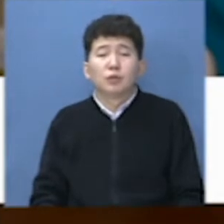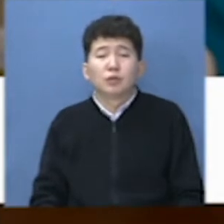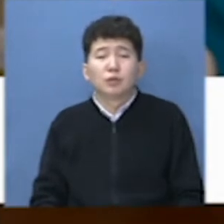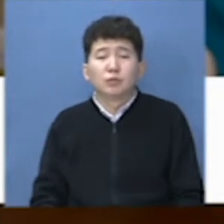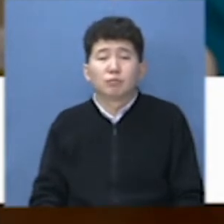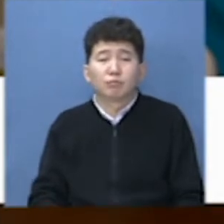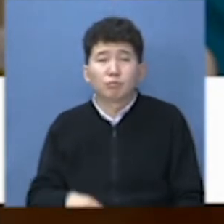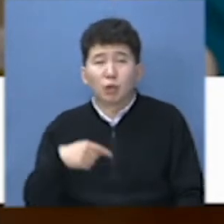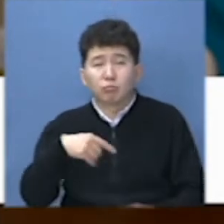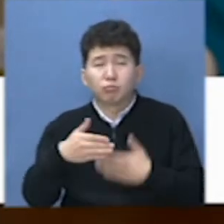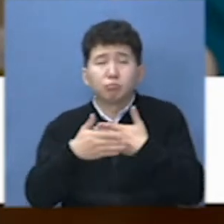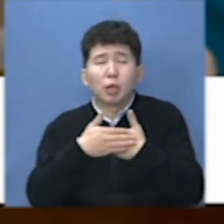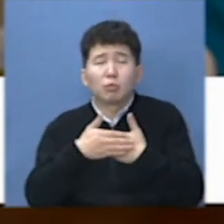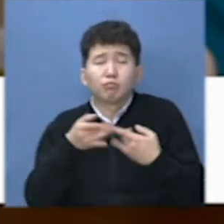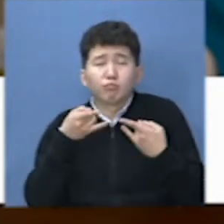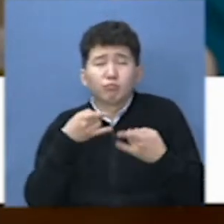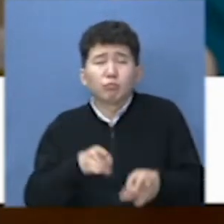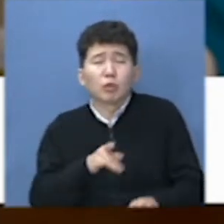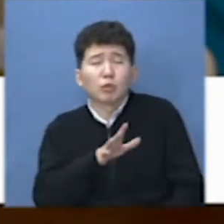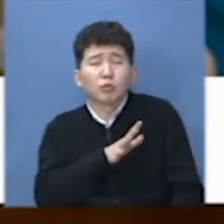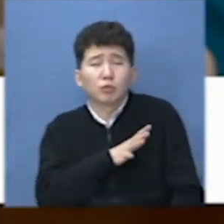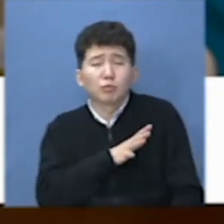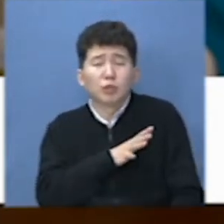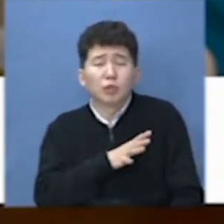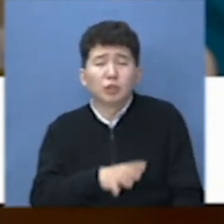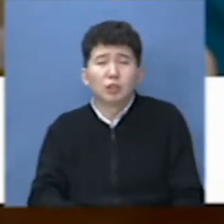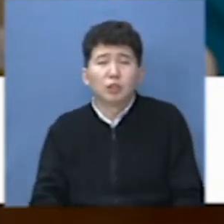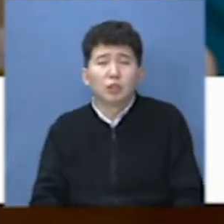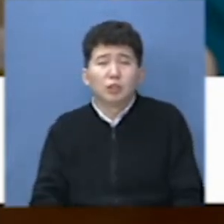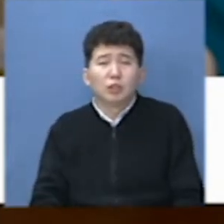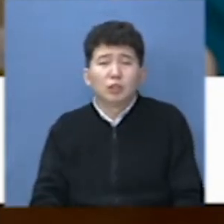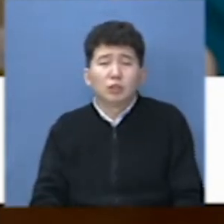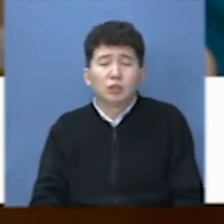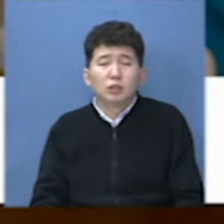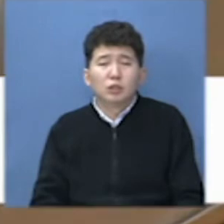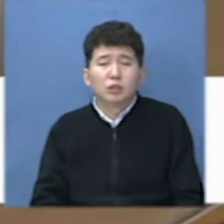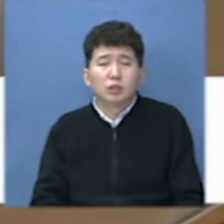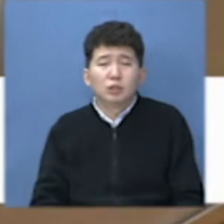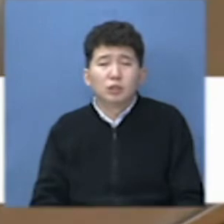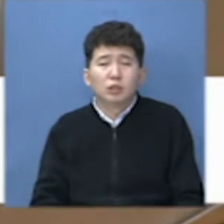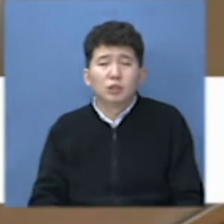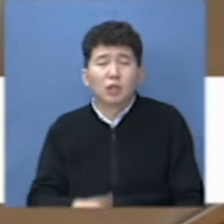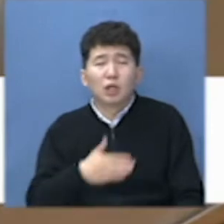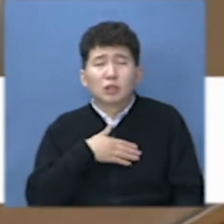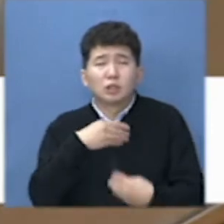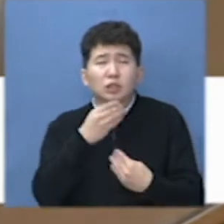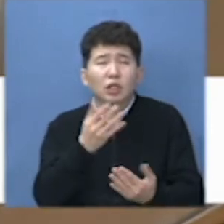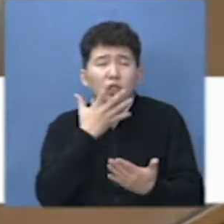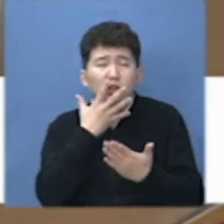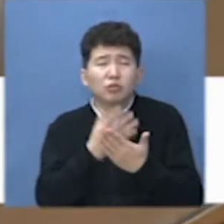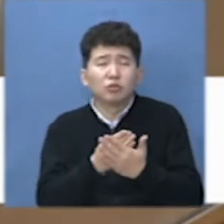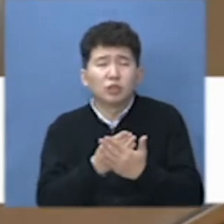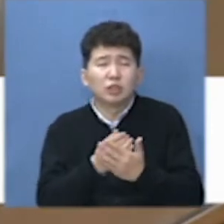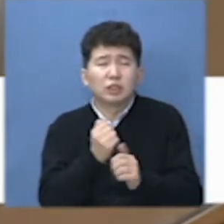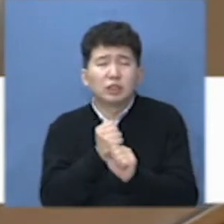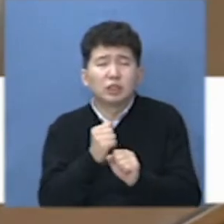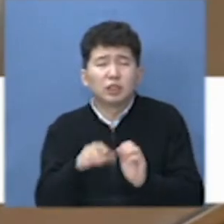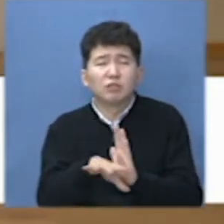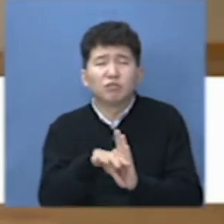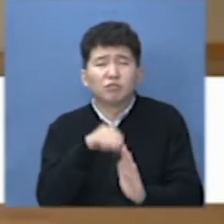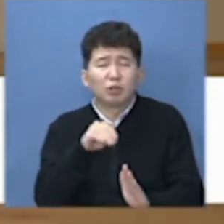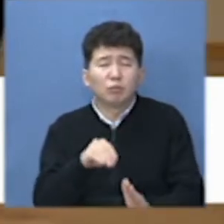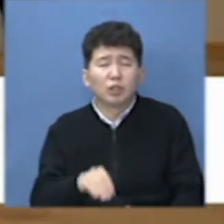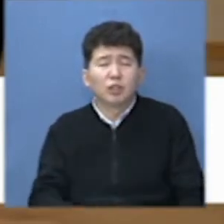босандым. Өз дауысымды маңызды деп болғандықтан мен дауыс бердім. Ана мен бала орталығындағы сайлау учаскесінде